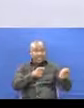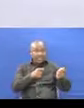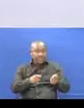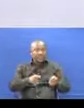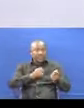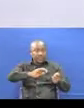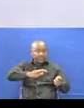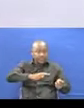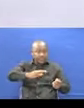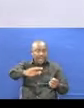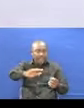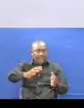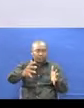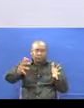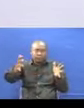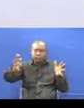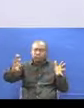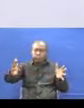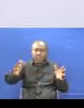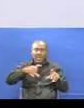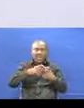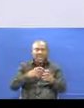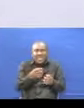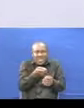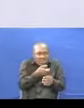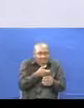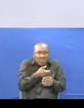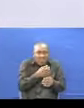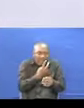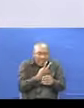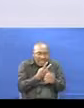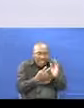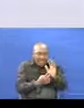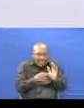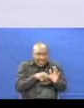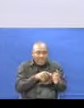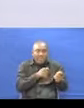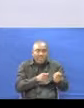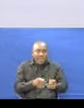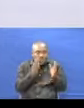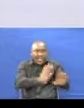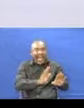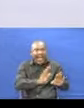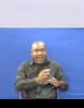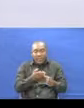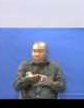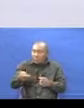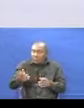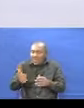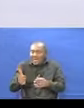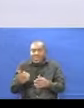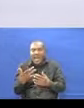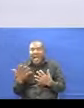kubwa, ila sehemu ndogo tu. Sehemu gani? 2 ya 7 ndio ilikuwa imelimwa. Sasa swali linatuuliza sisi,